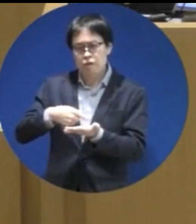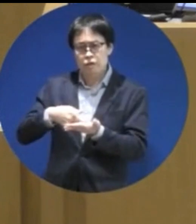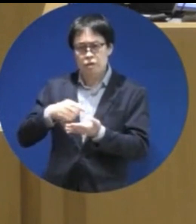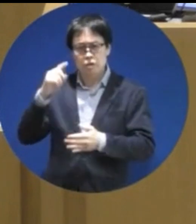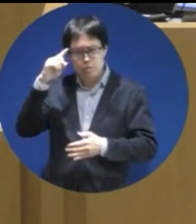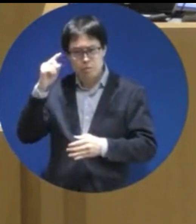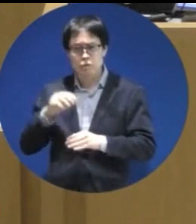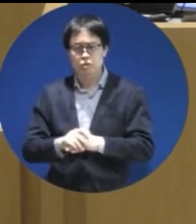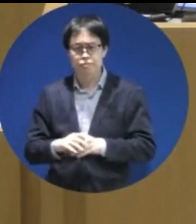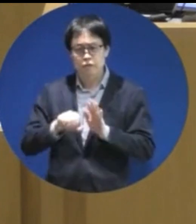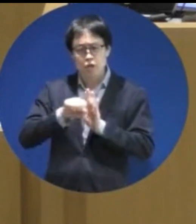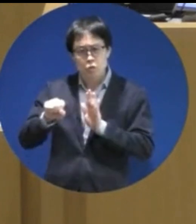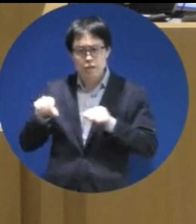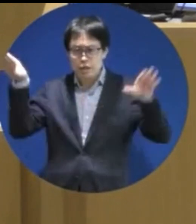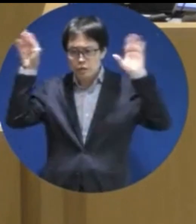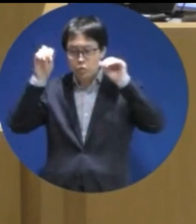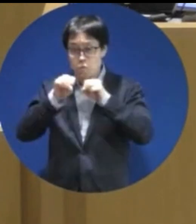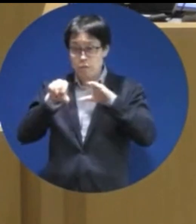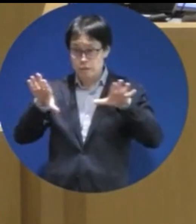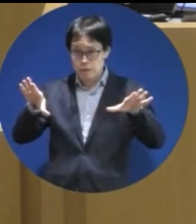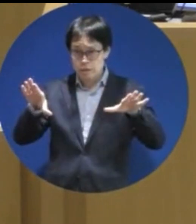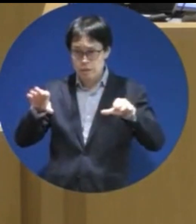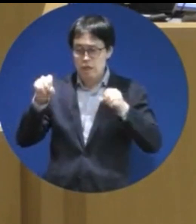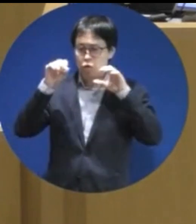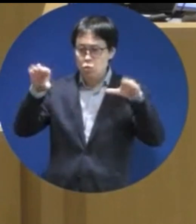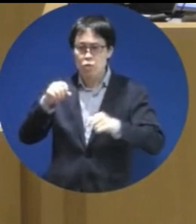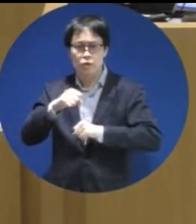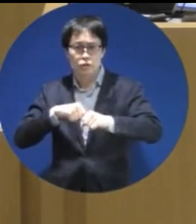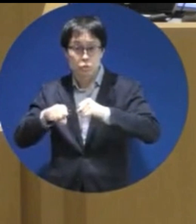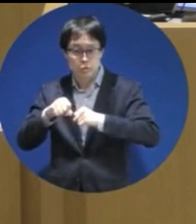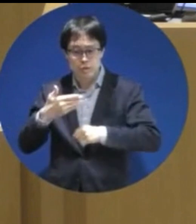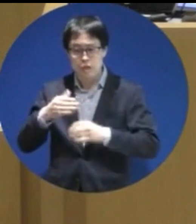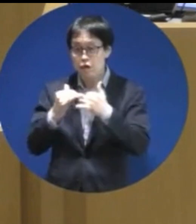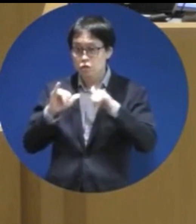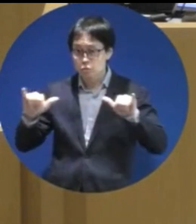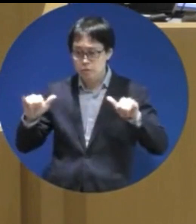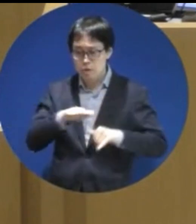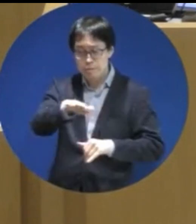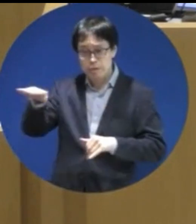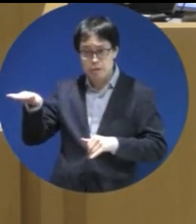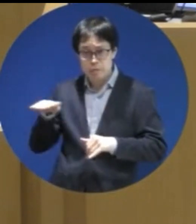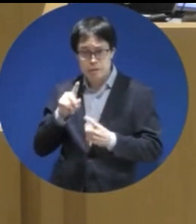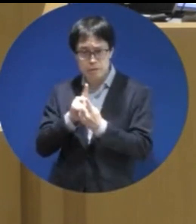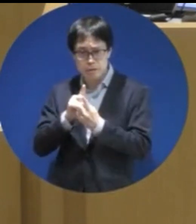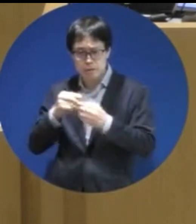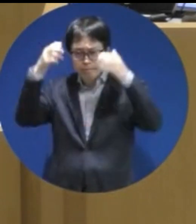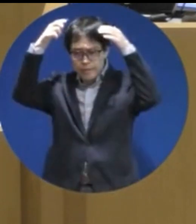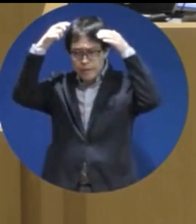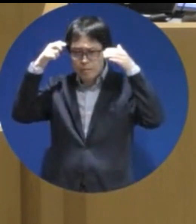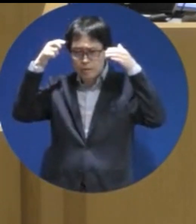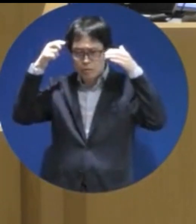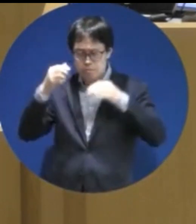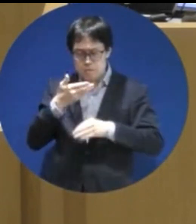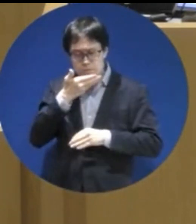ます。効果的な情報発信と広報活動によって区民の皆様に対してヘルメット着用